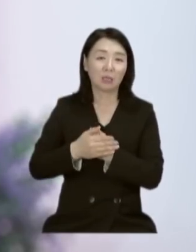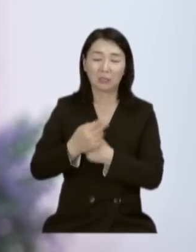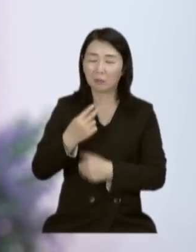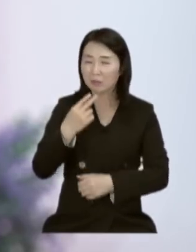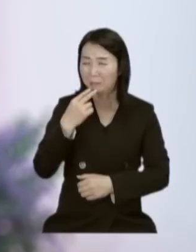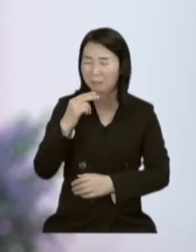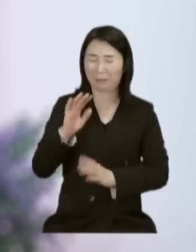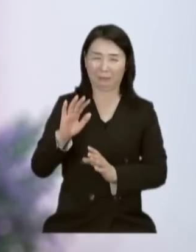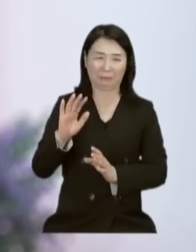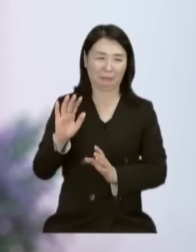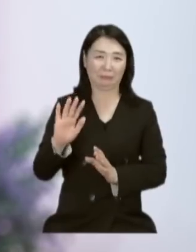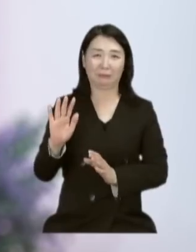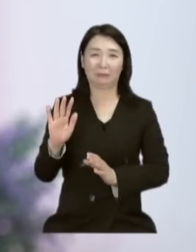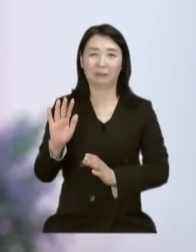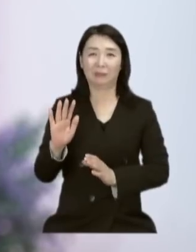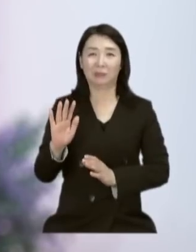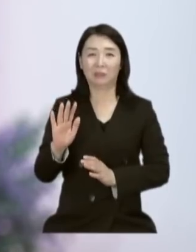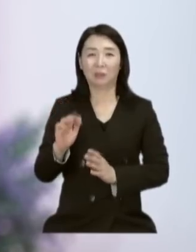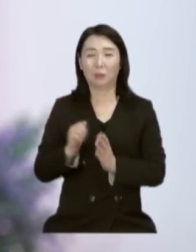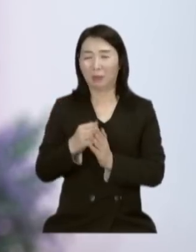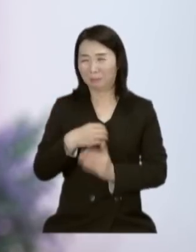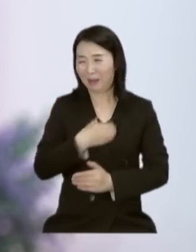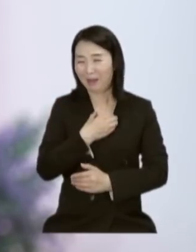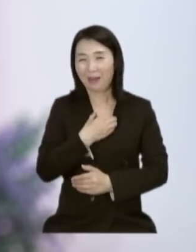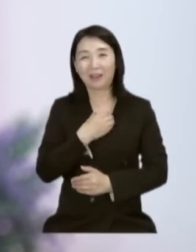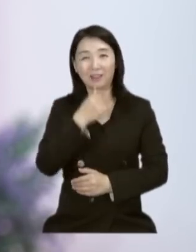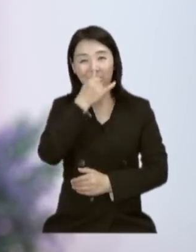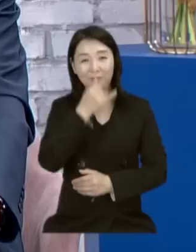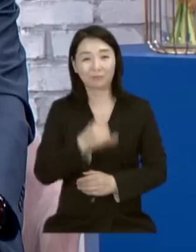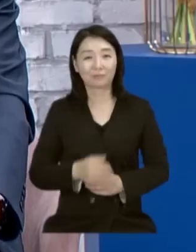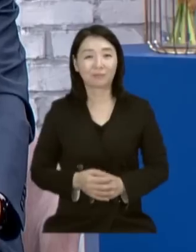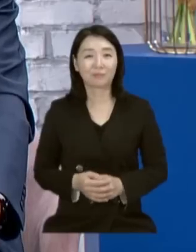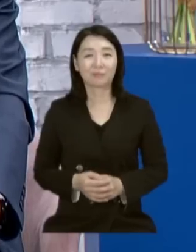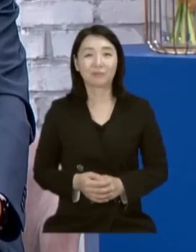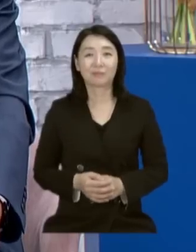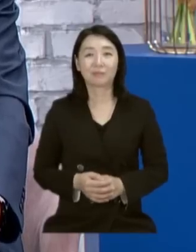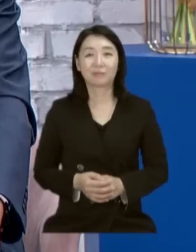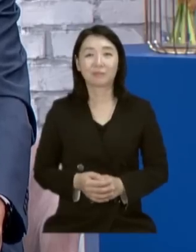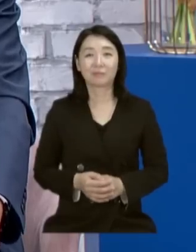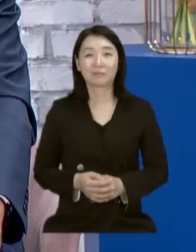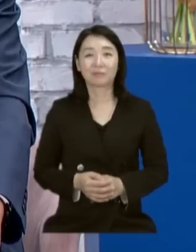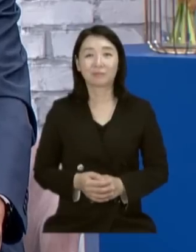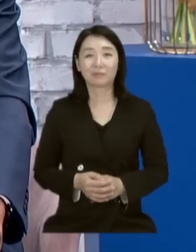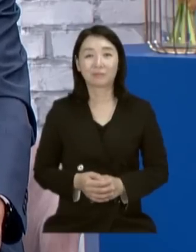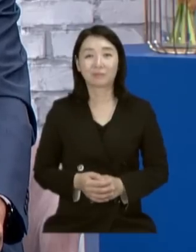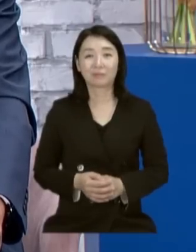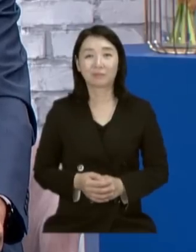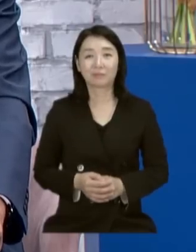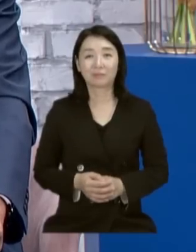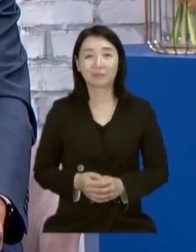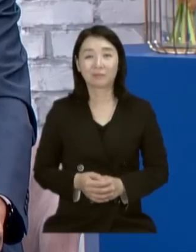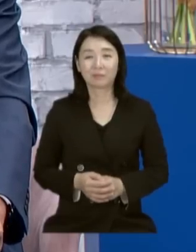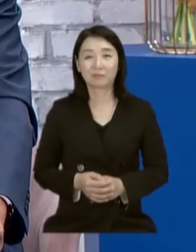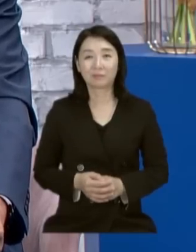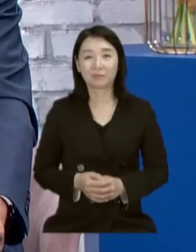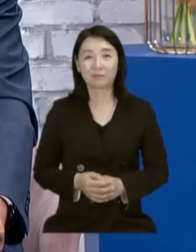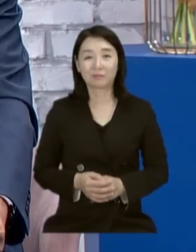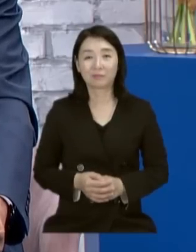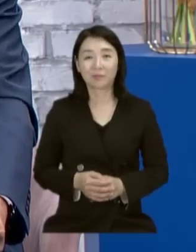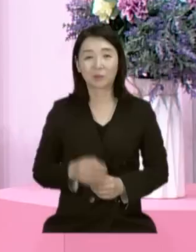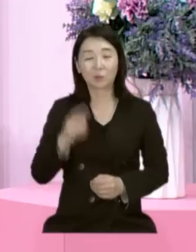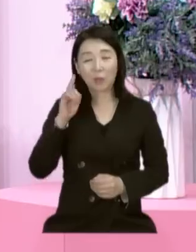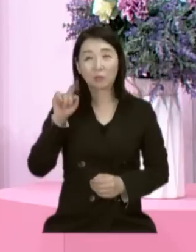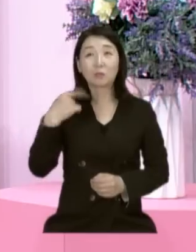냄새가 탁 나면서 그냥 역겹더라고요. 그래서 그냥 그저 그 이후에